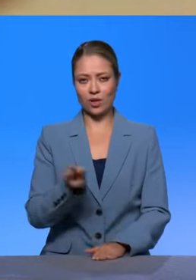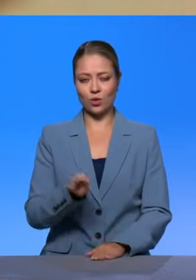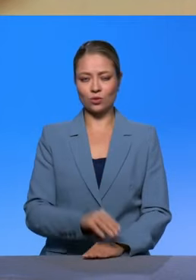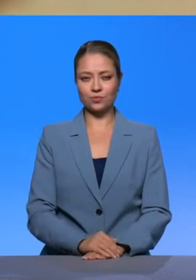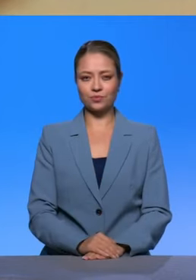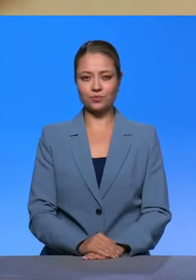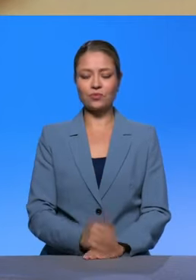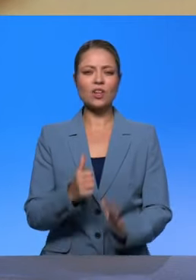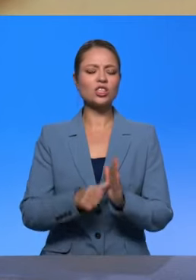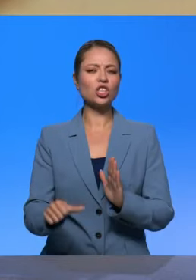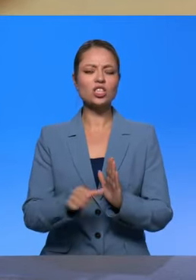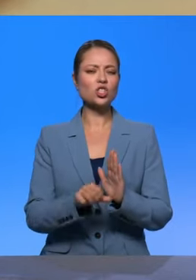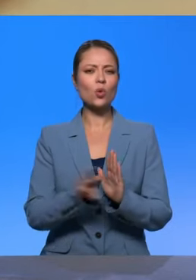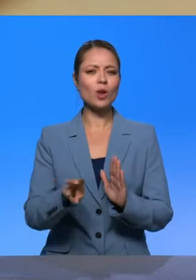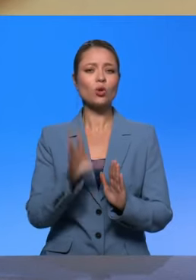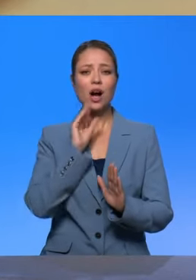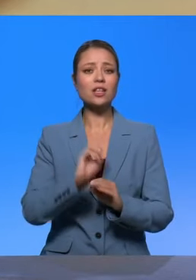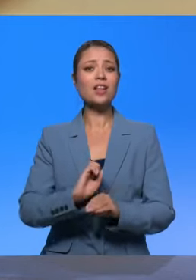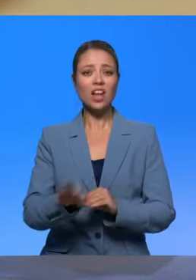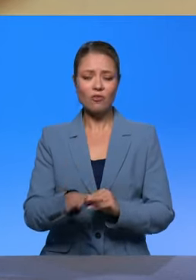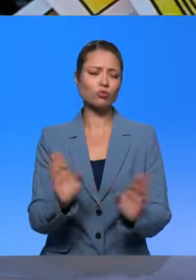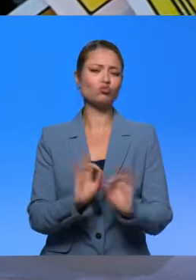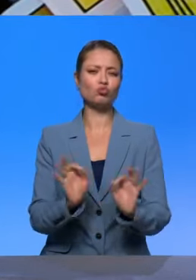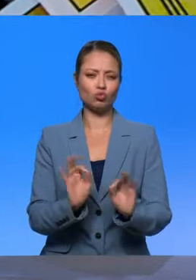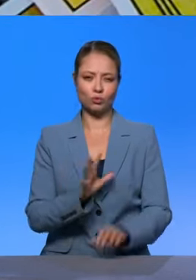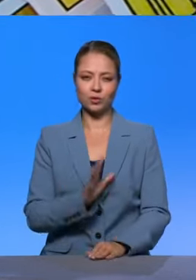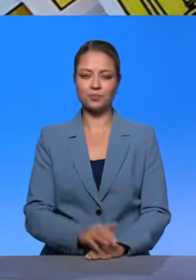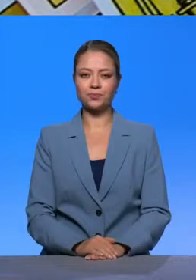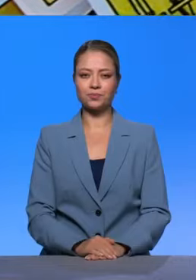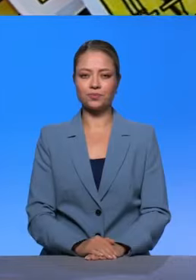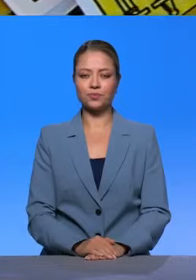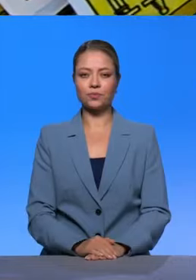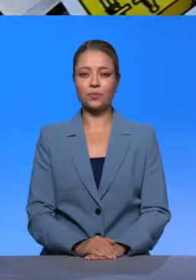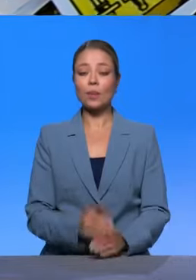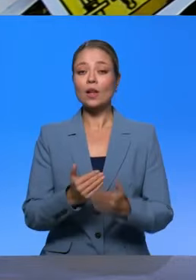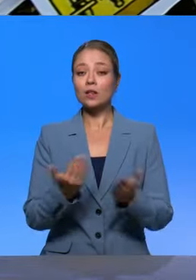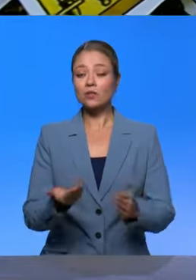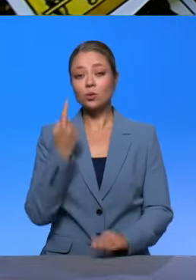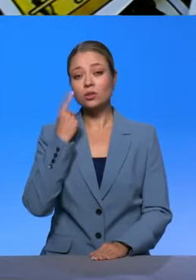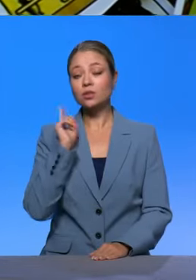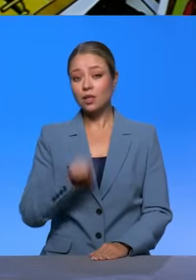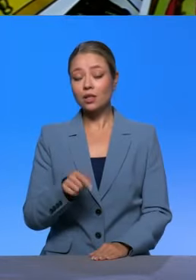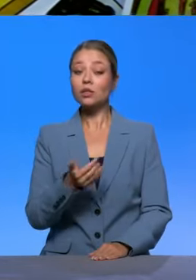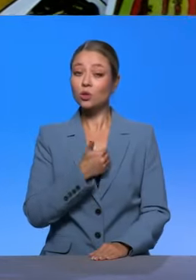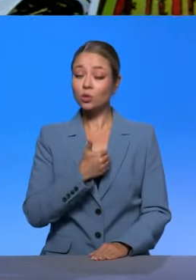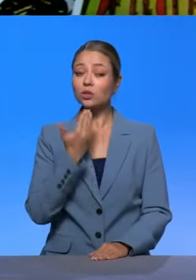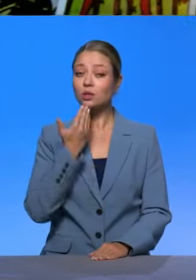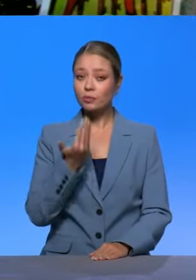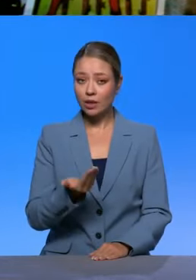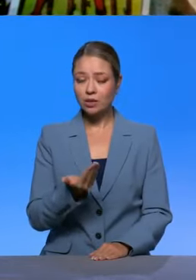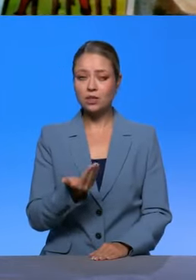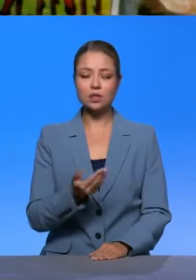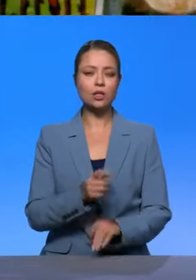На 66-м она еще, собственно, у нее никакой тревоги не было. Отдавала, расставалась. Ну так вот, вы знаете, тут и хочется спросить, что и с